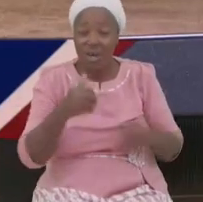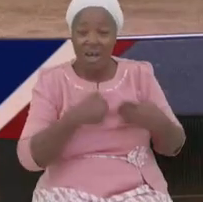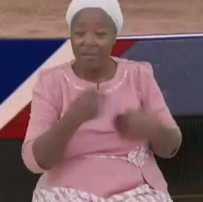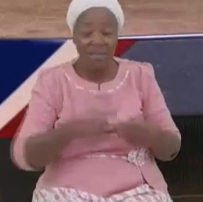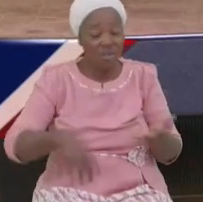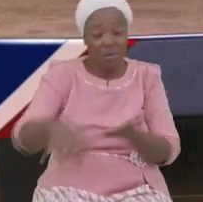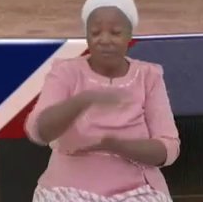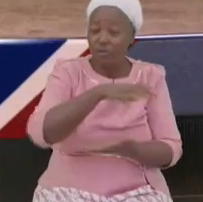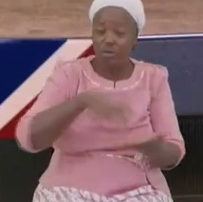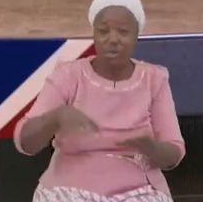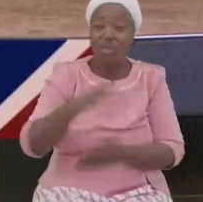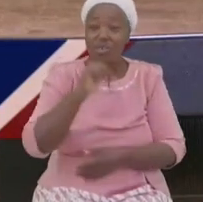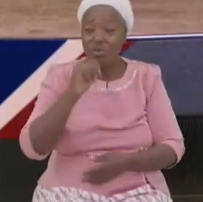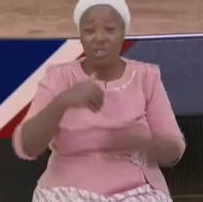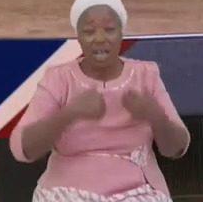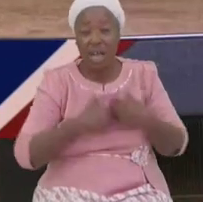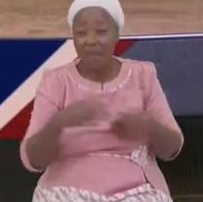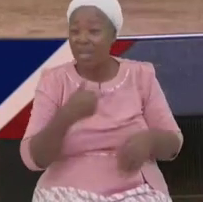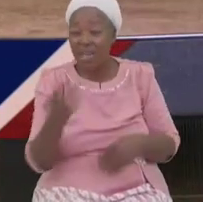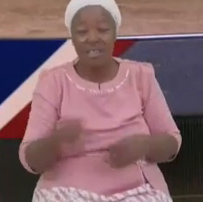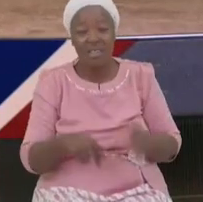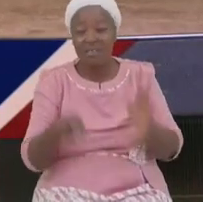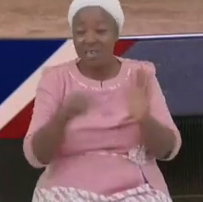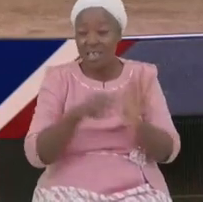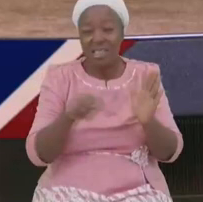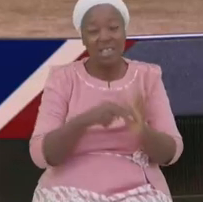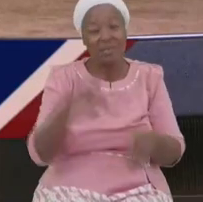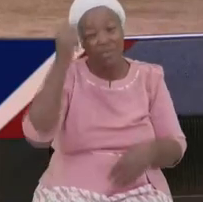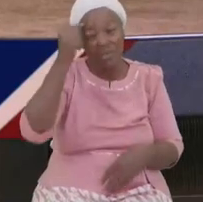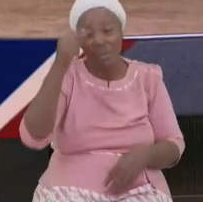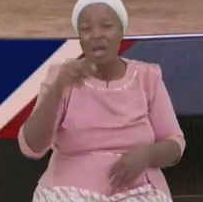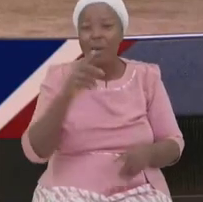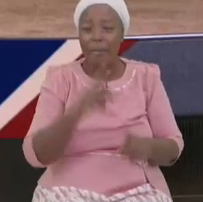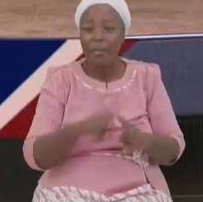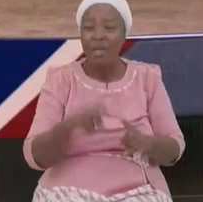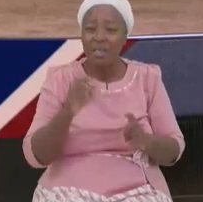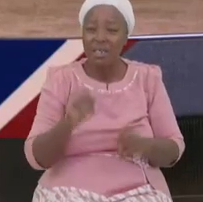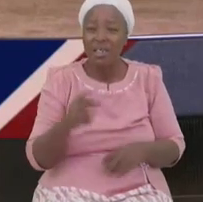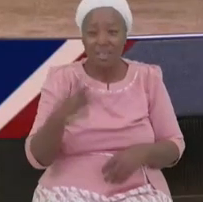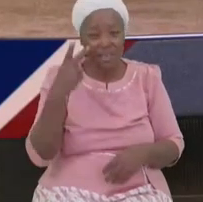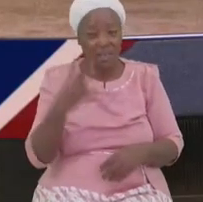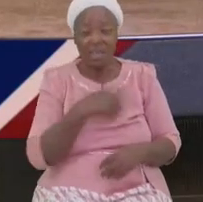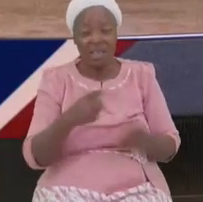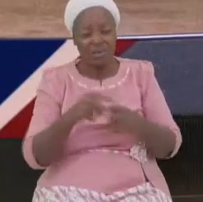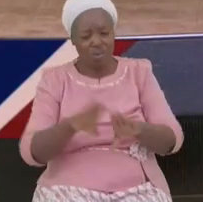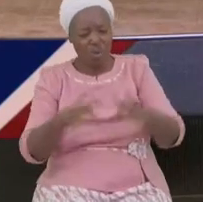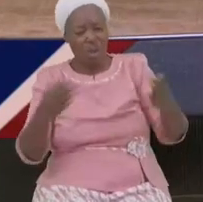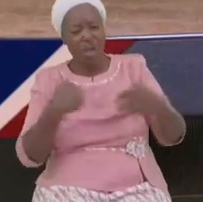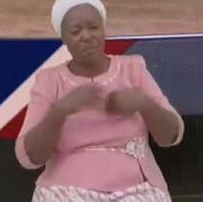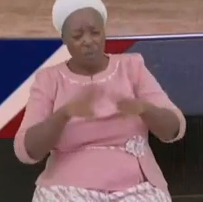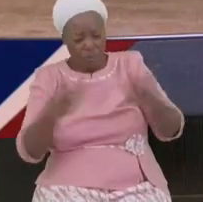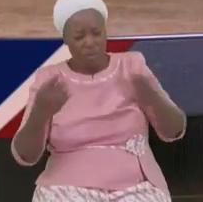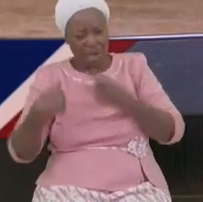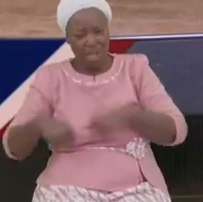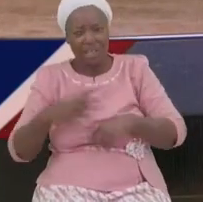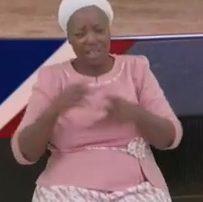confusion, n'ayant pas de pensée négative. Il dit, bénis mon âme, cette âme est